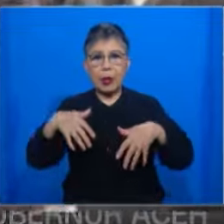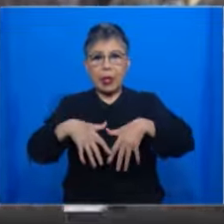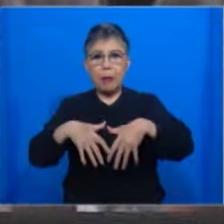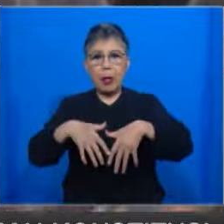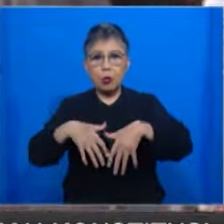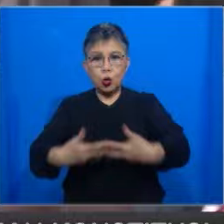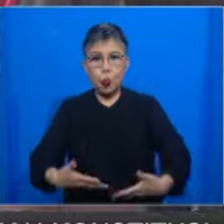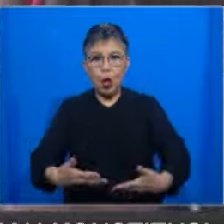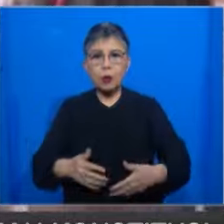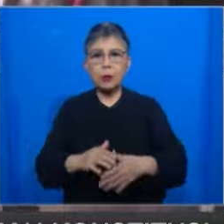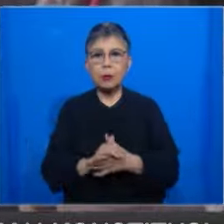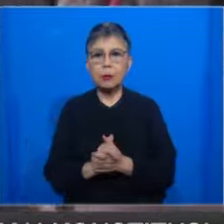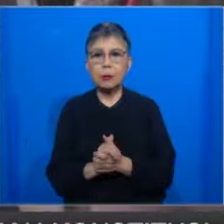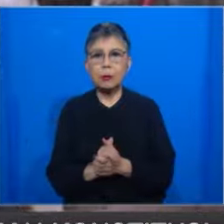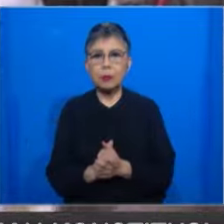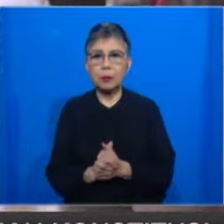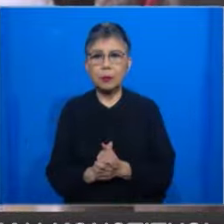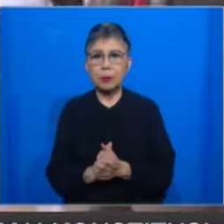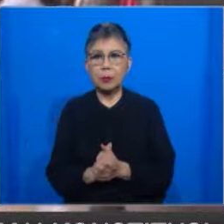sudah berhasil dijebol.